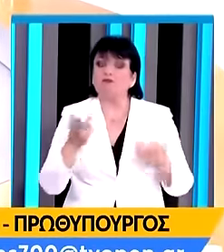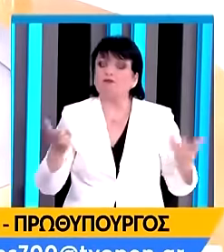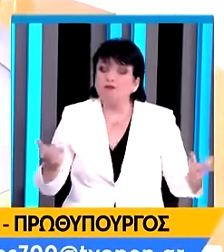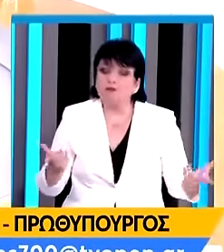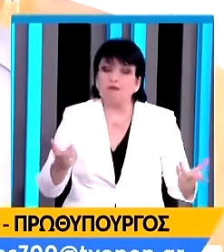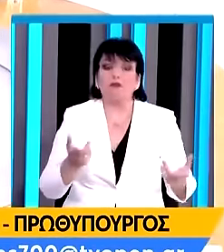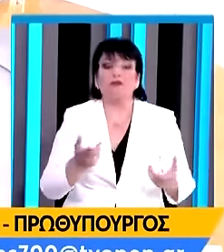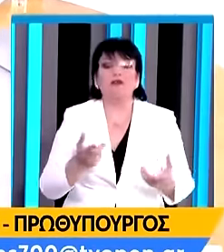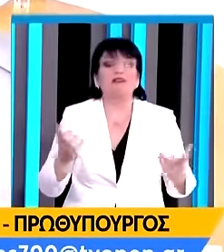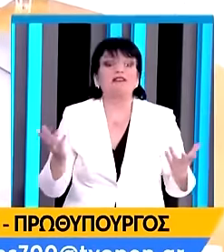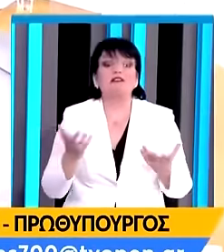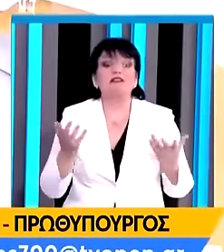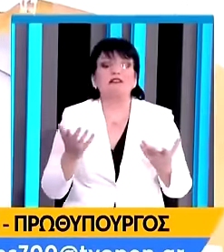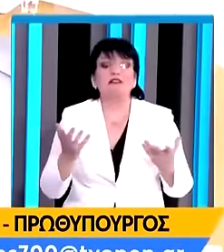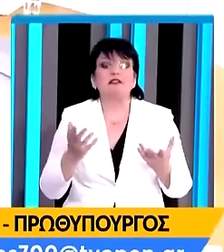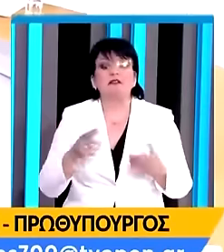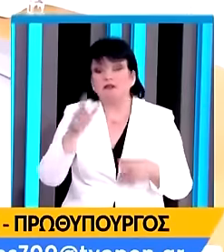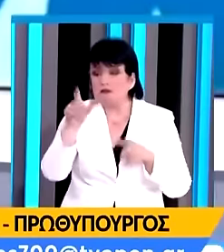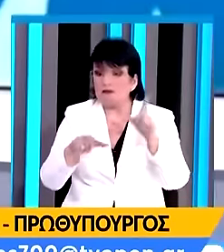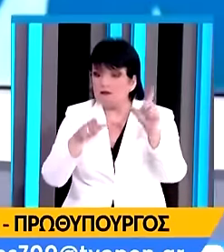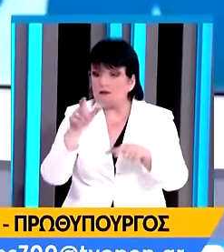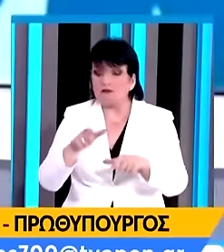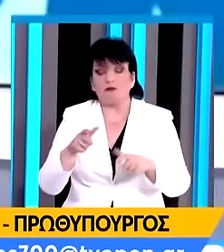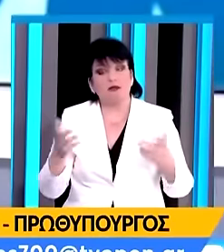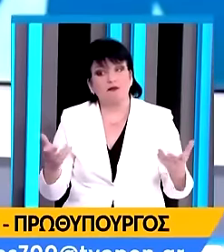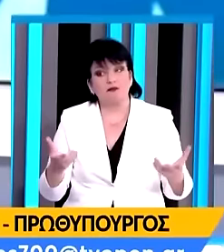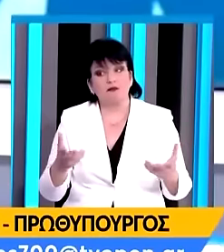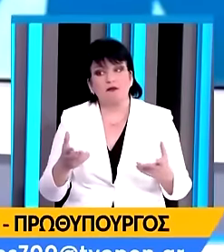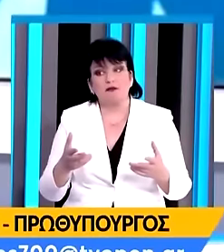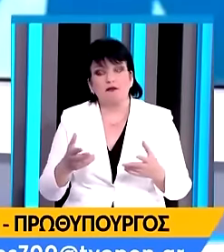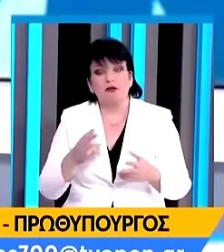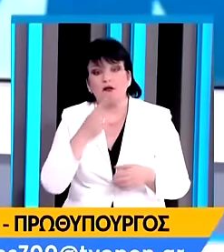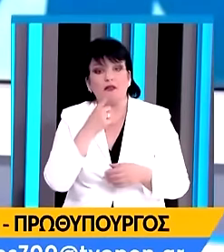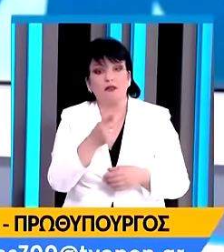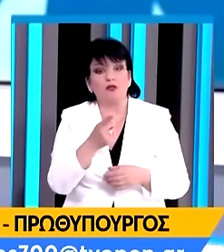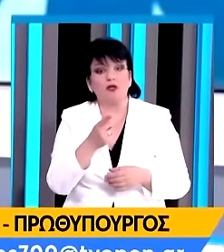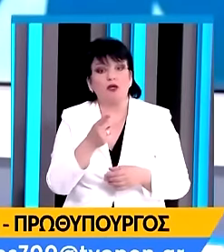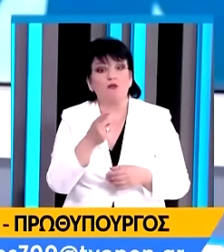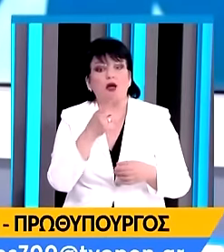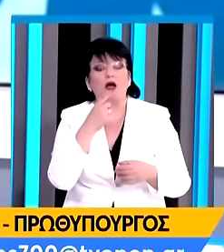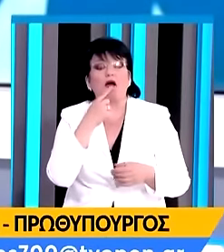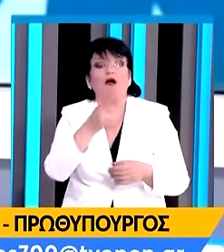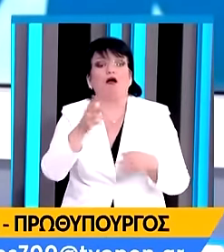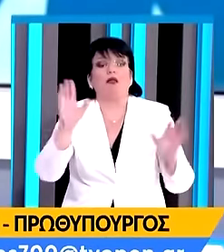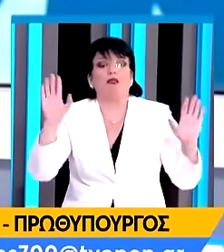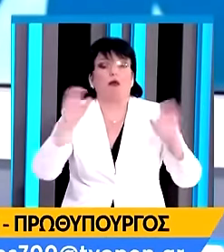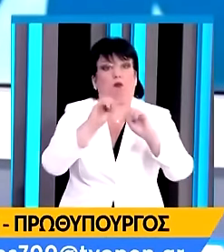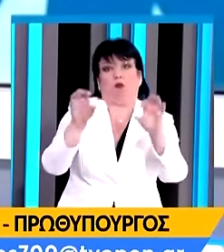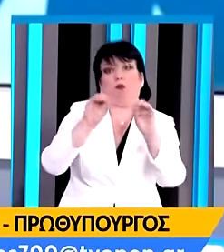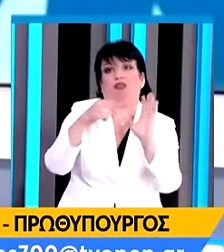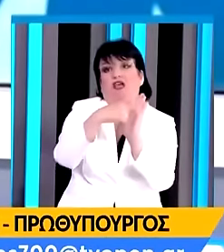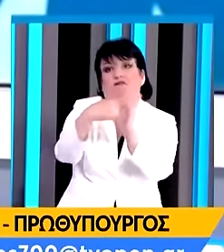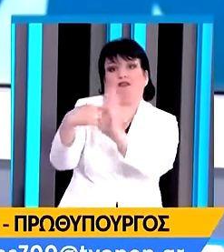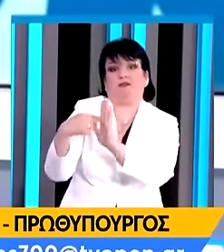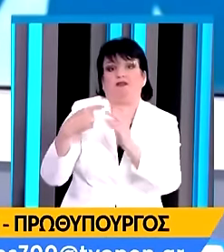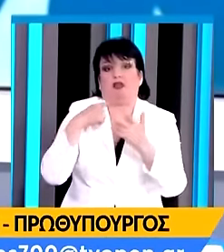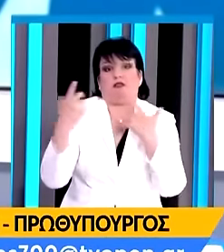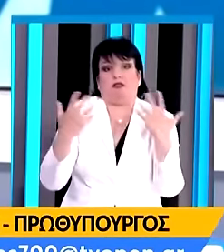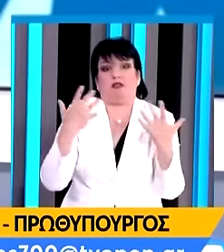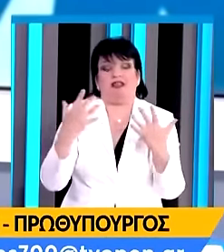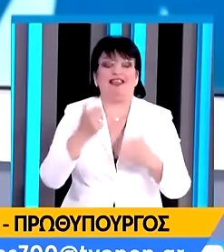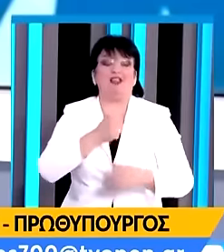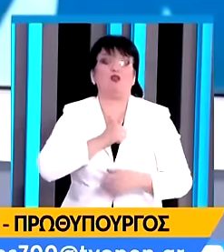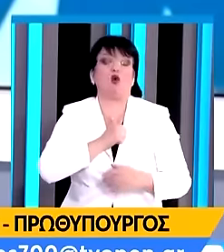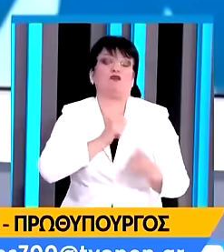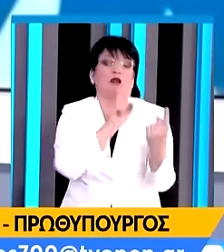Γιατί δεν τους έχετε δει, θέλω να ρωτήσω. Και συνάντησα και στη Θεσσαλονίκη. Δεν το είπα. Τι σας λένε. Δεν το είπα. Δεν το διαφήμισα. Θα συναντηθώ